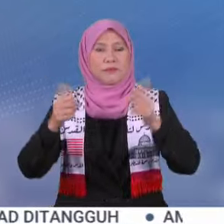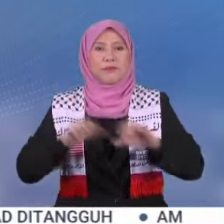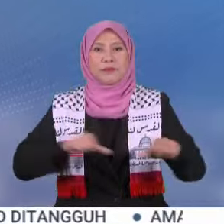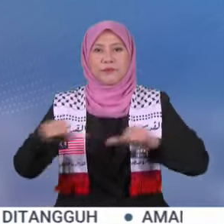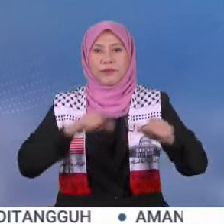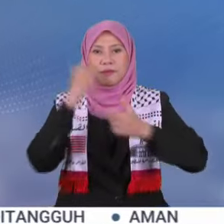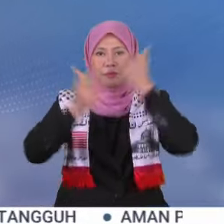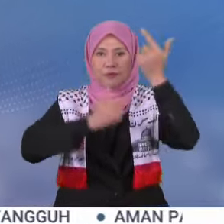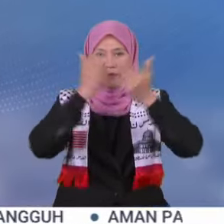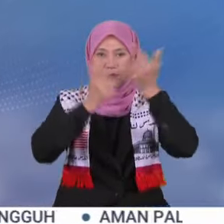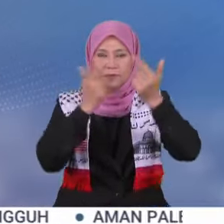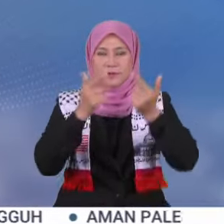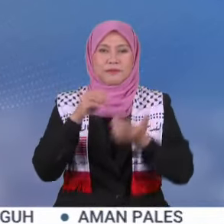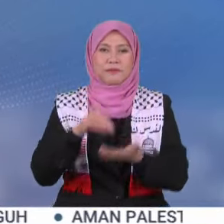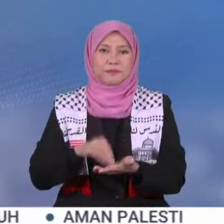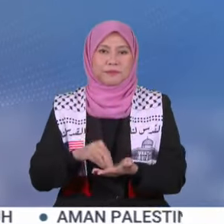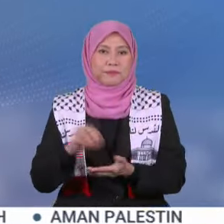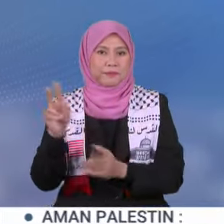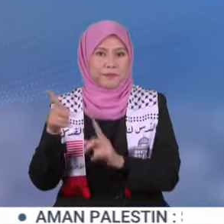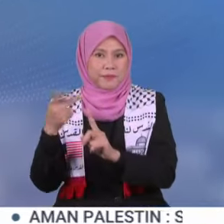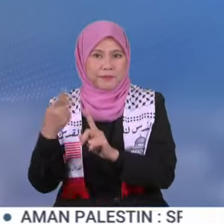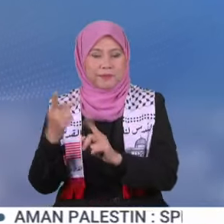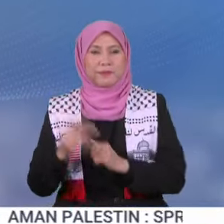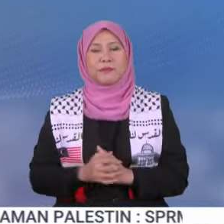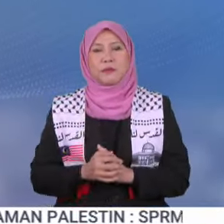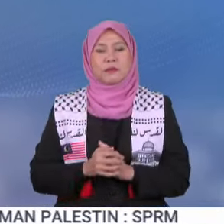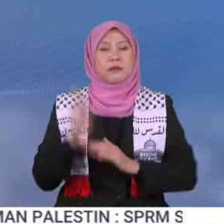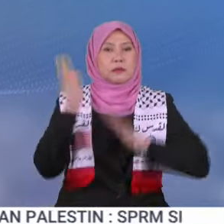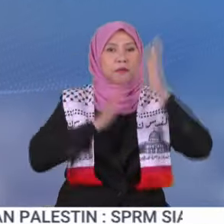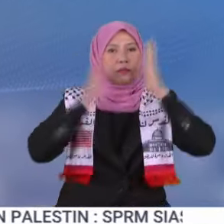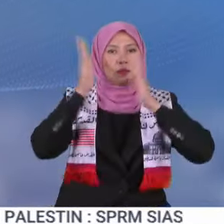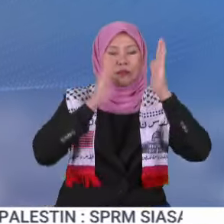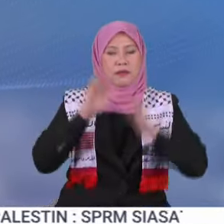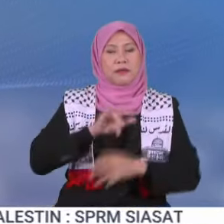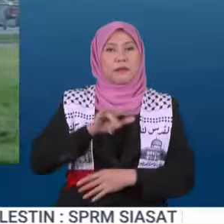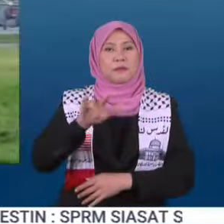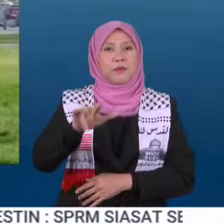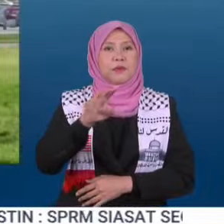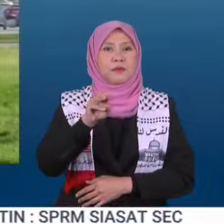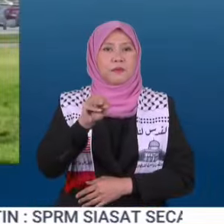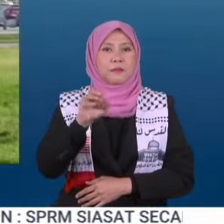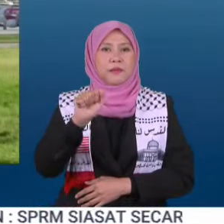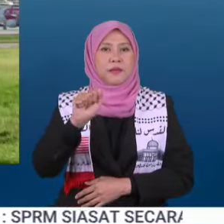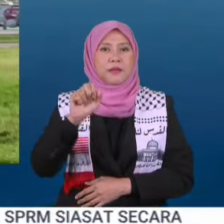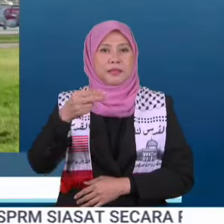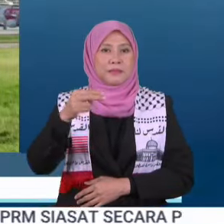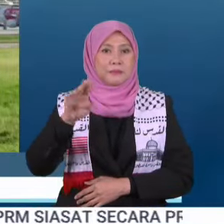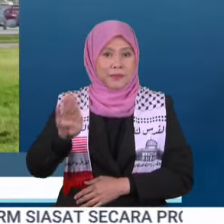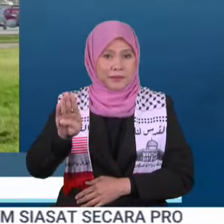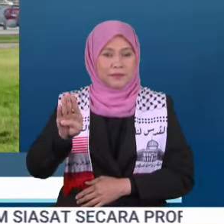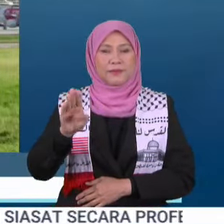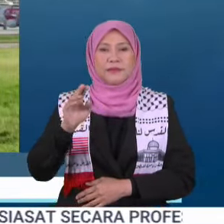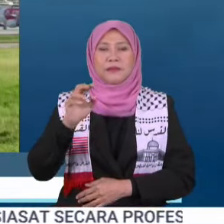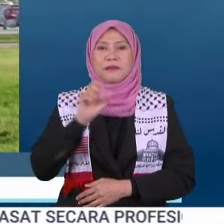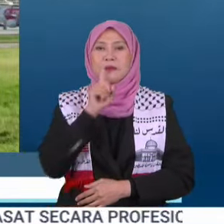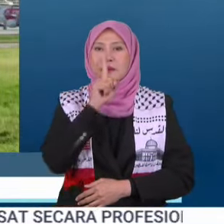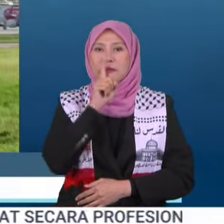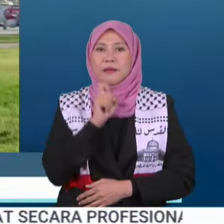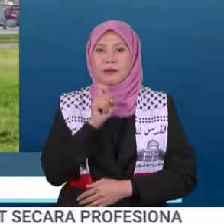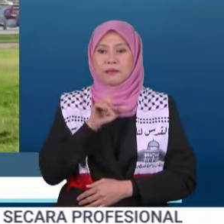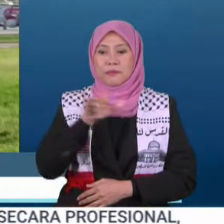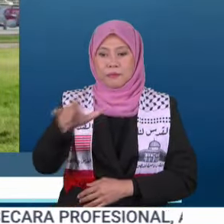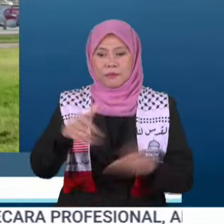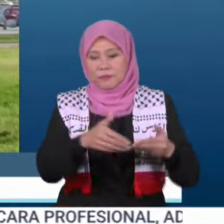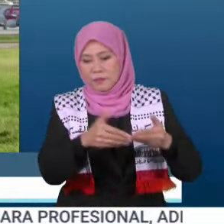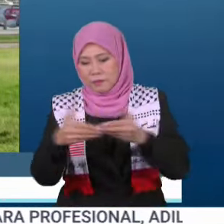aktiviti pelancongan di rantau ini menurut kenyataan Malaysia airport holdings berhad mahb Qatar Airways di